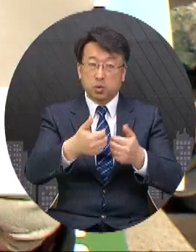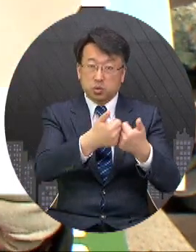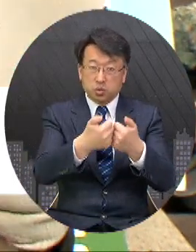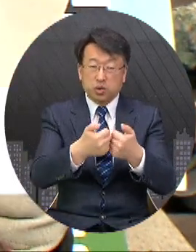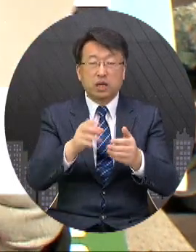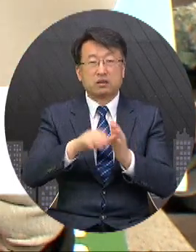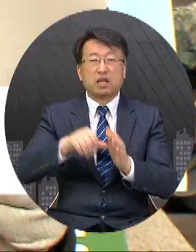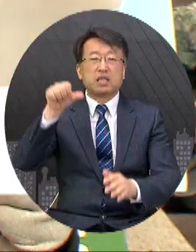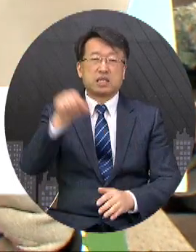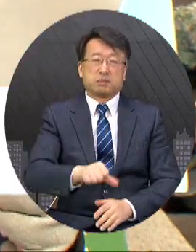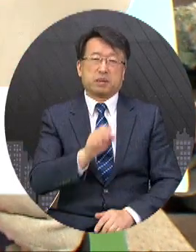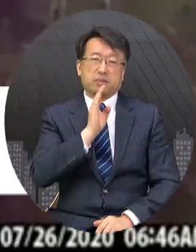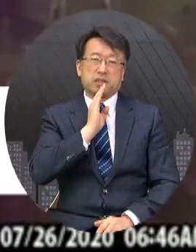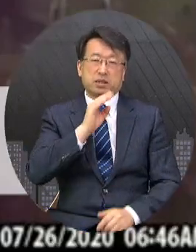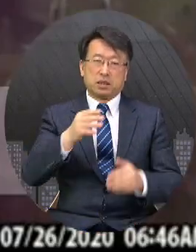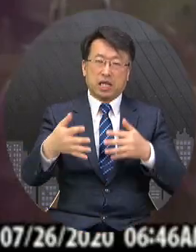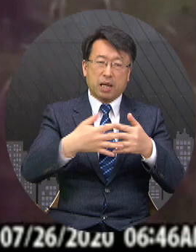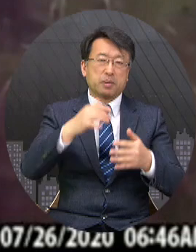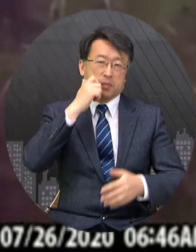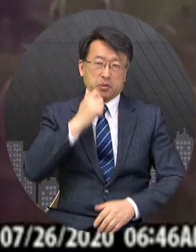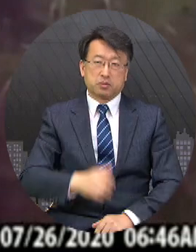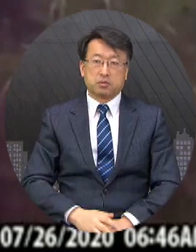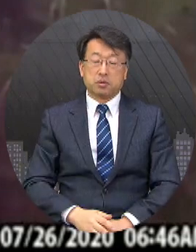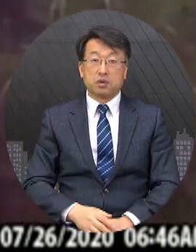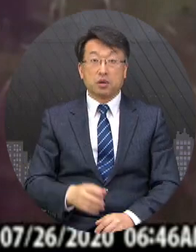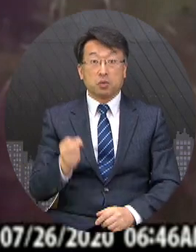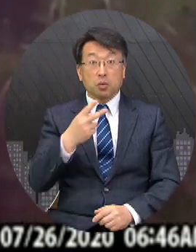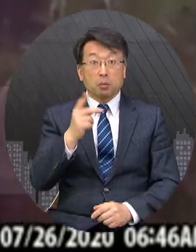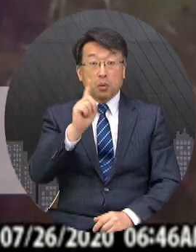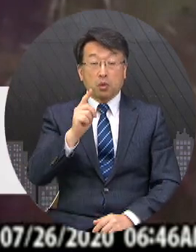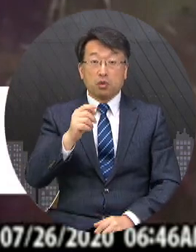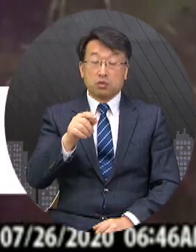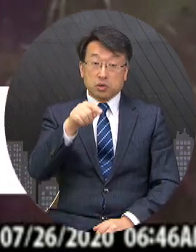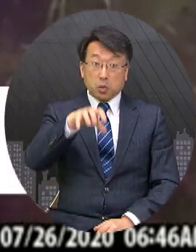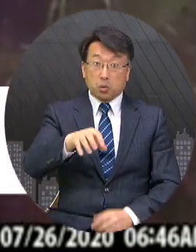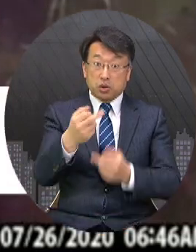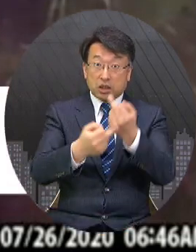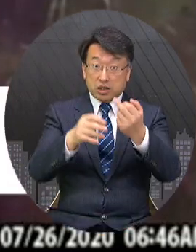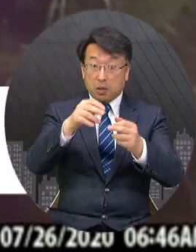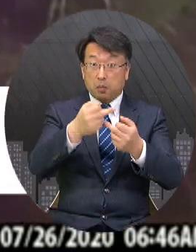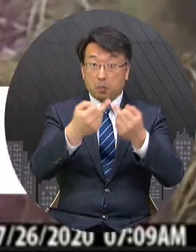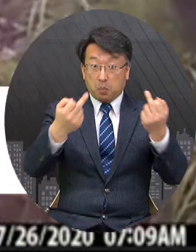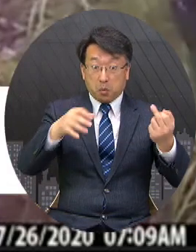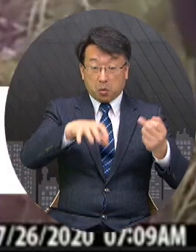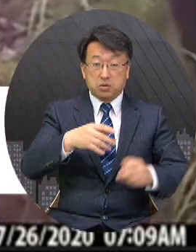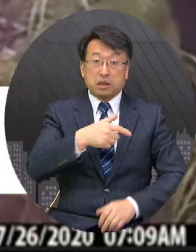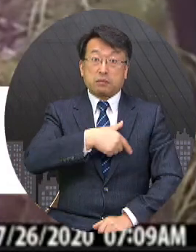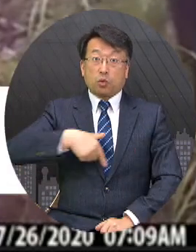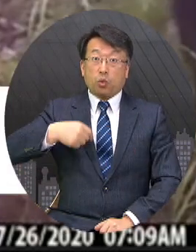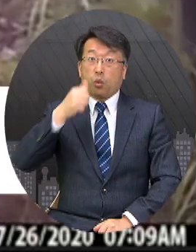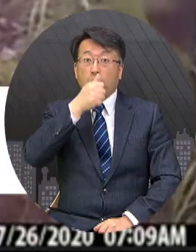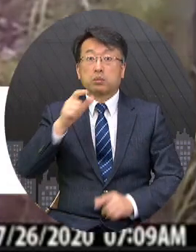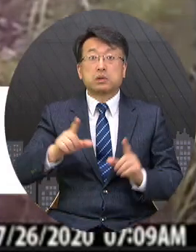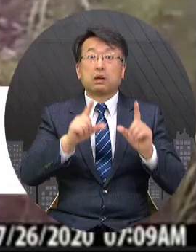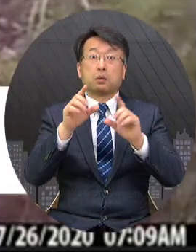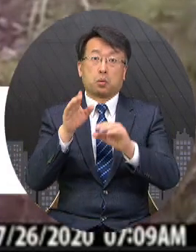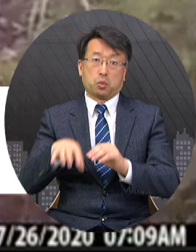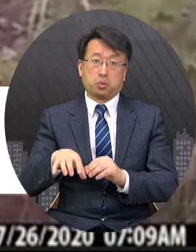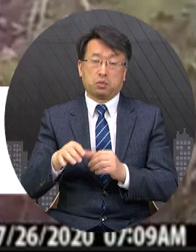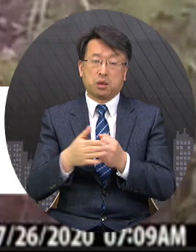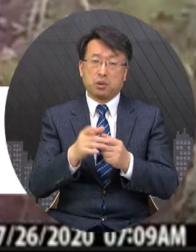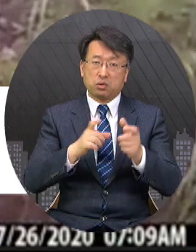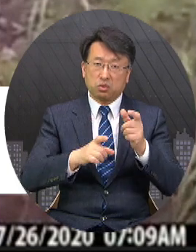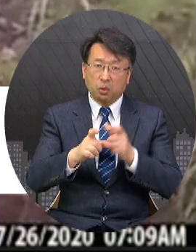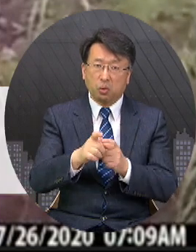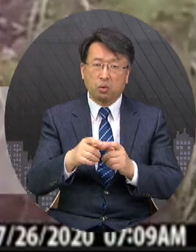조정에 실패했습니다. 더구나 형제봉 일대가 천연기념물인 반달곰의 서식지로 확인되면서 사업은